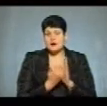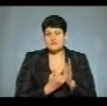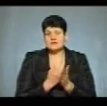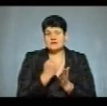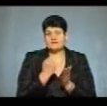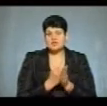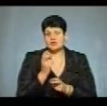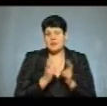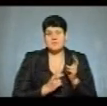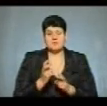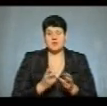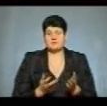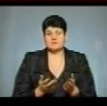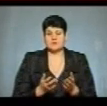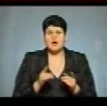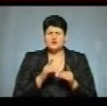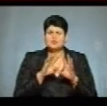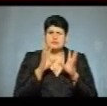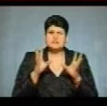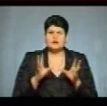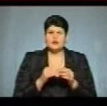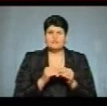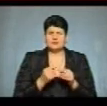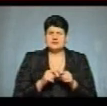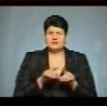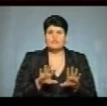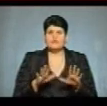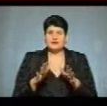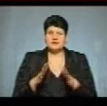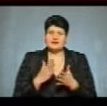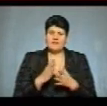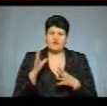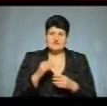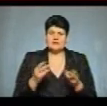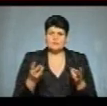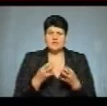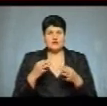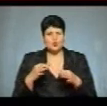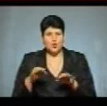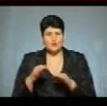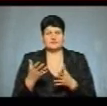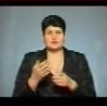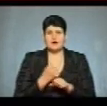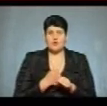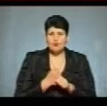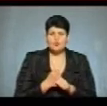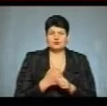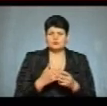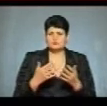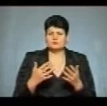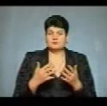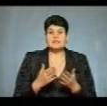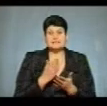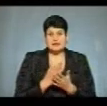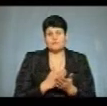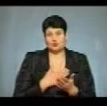затверджених на підприємстві. А щодо загалом цього випадку, чи є всі необхідні дозволи на роботу цього тролейбусу? З наявної